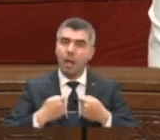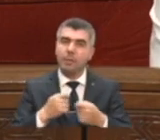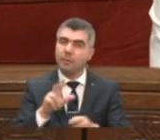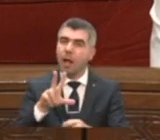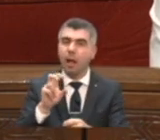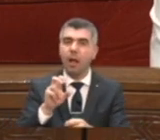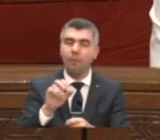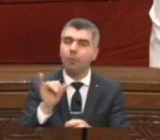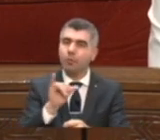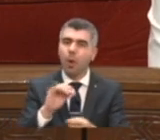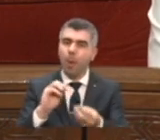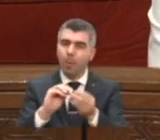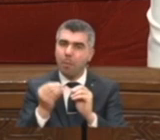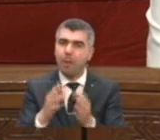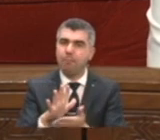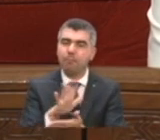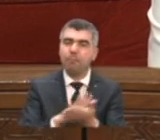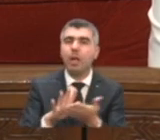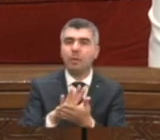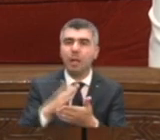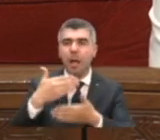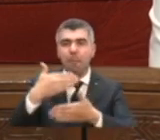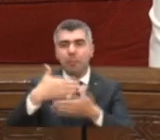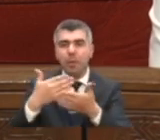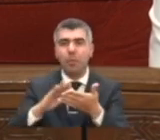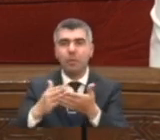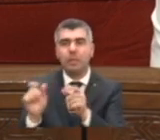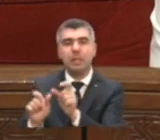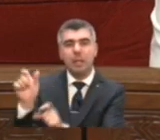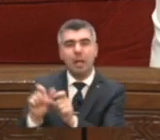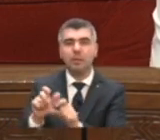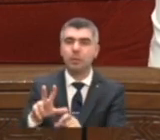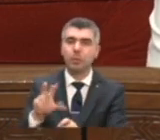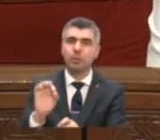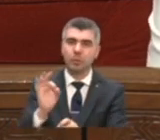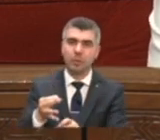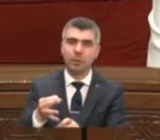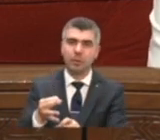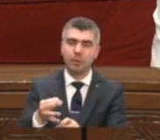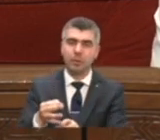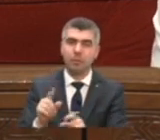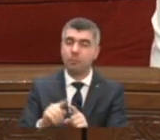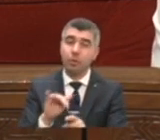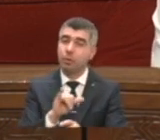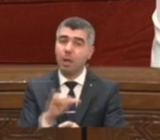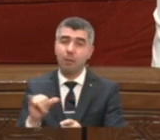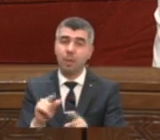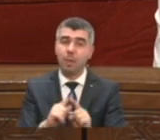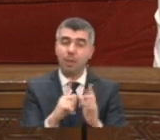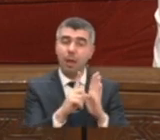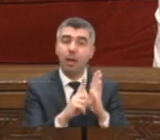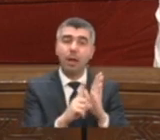الاكراه والضغوطات اللي كاين في قطاع التعمير من طرف المواطنين، ولكن عاوتاني راه ما يمكن ليناش نمشيو خارج